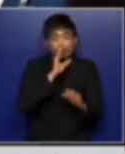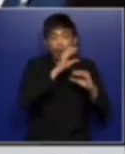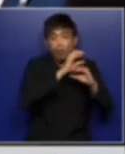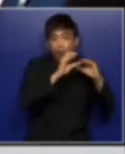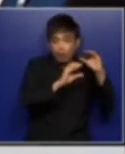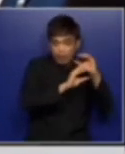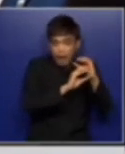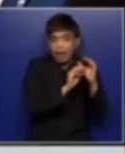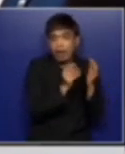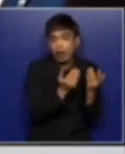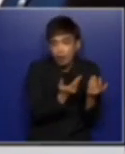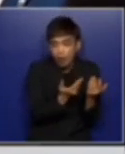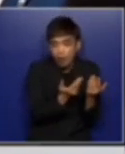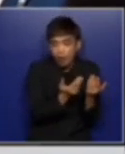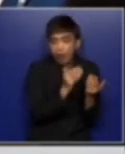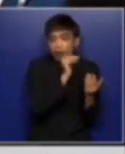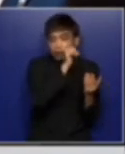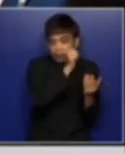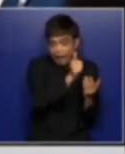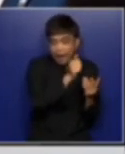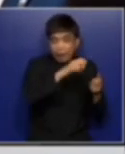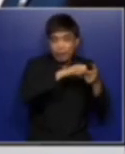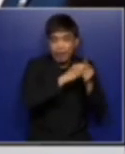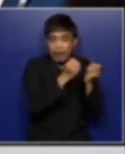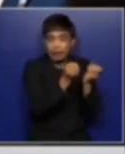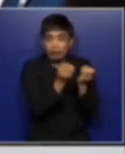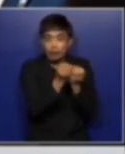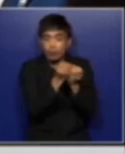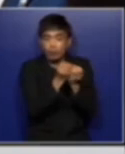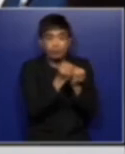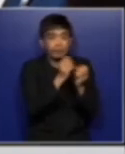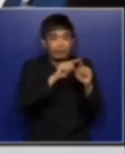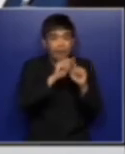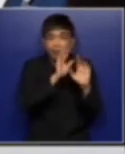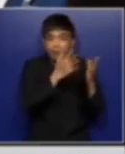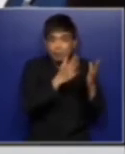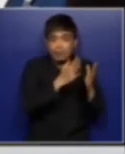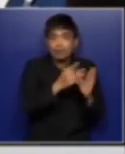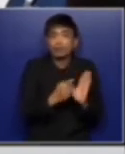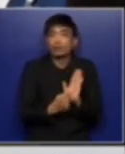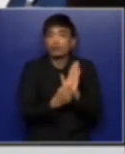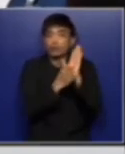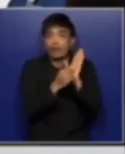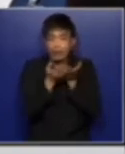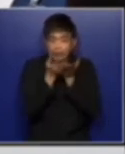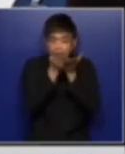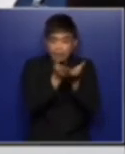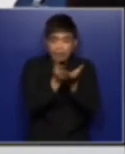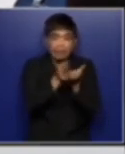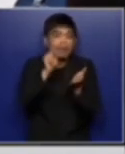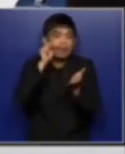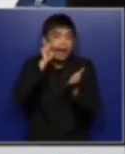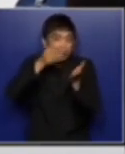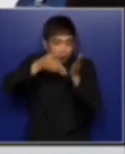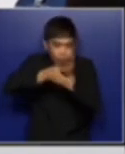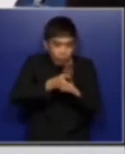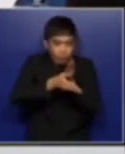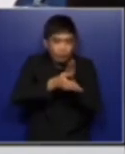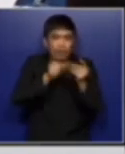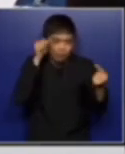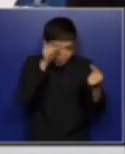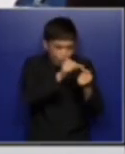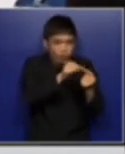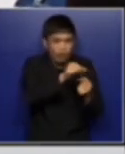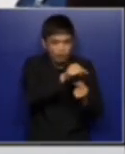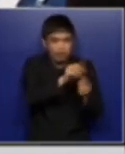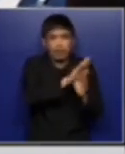ดยไม่เกิดให้เกิดความเสียหายกับทางราชการถ้าพิจารณาถึงเรือดำน้ำแล้วนะครับมันเข้าเต็มๆครับเรือลำ